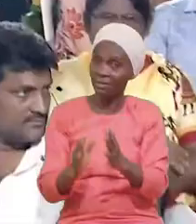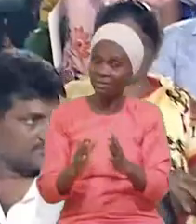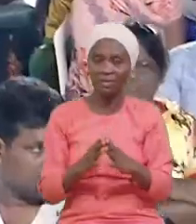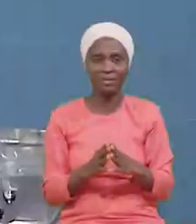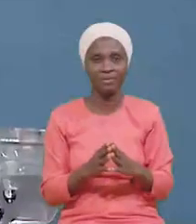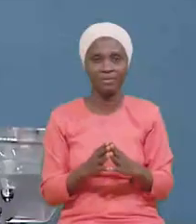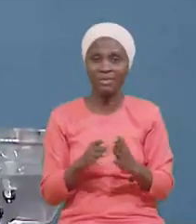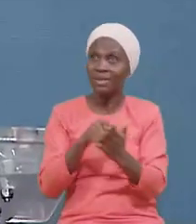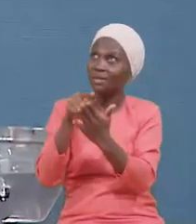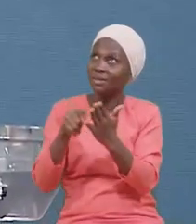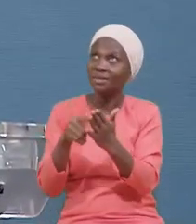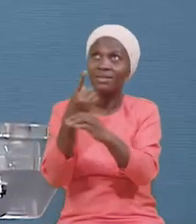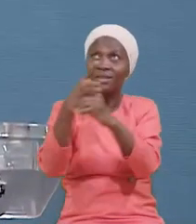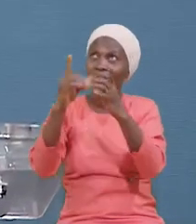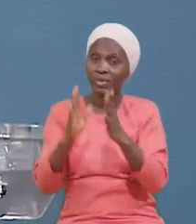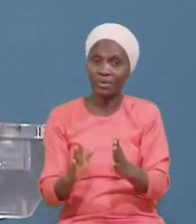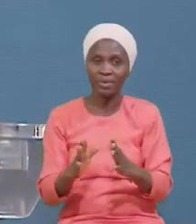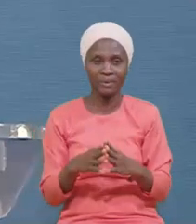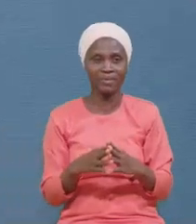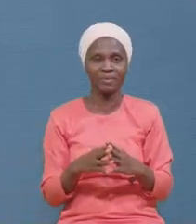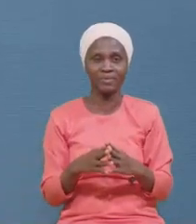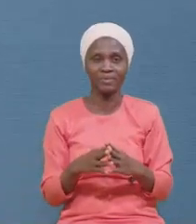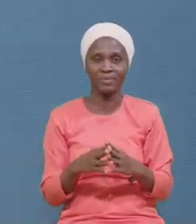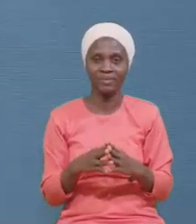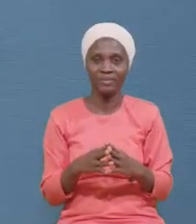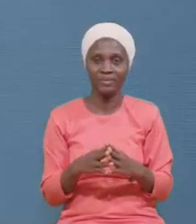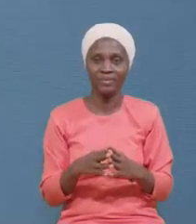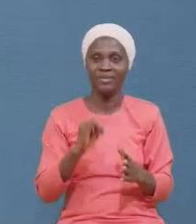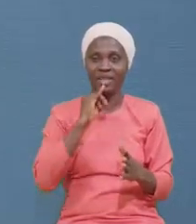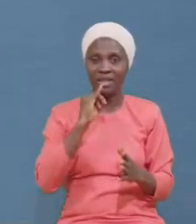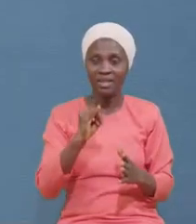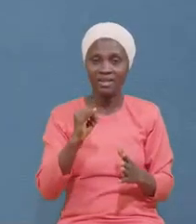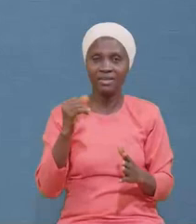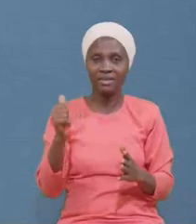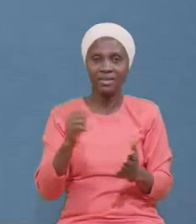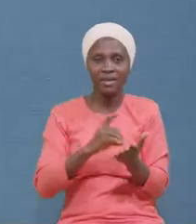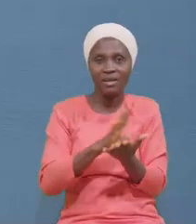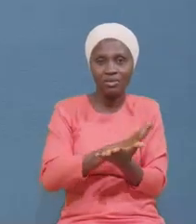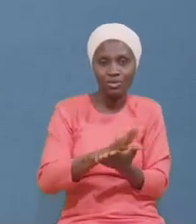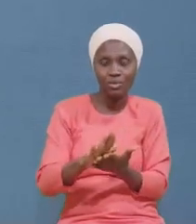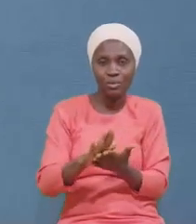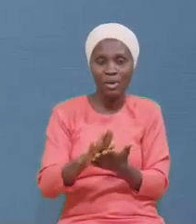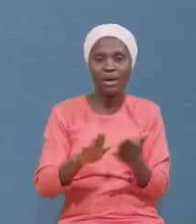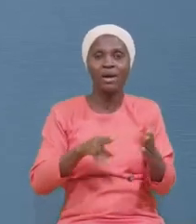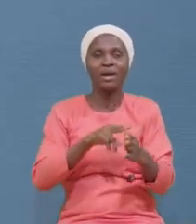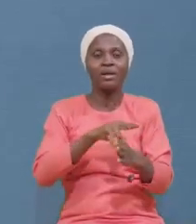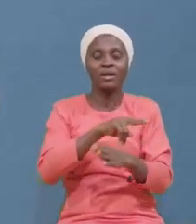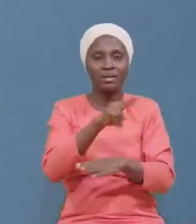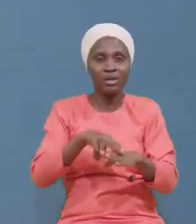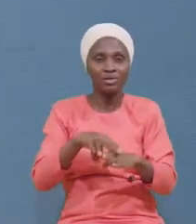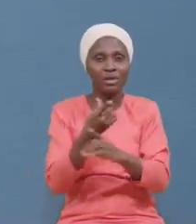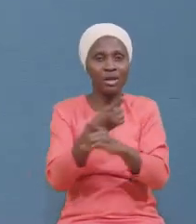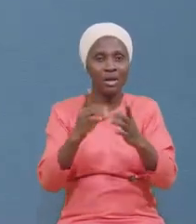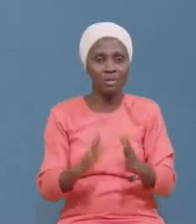rakshakudu, this liberator, ee yokka swatantram ichchuvadu, is supernatural liberator from